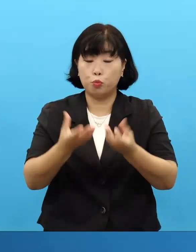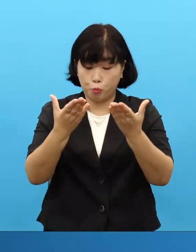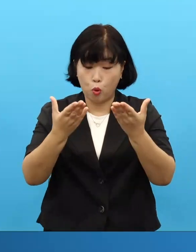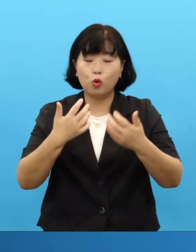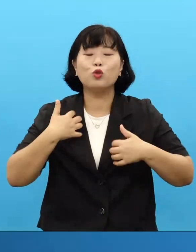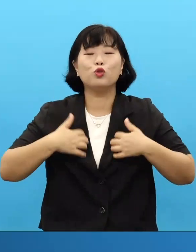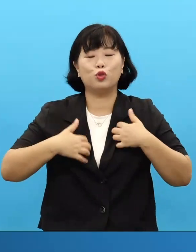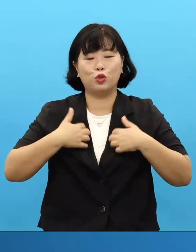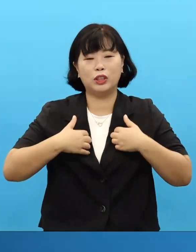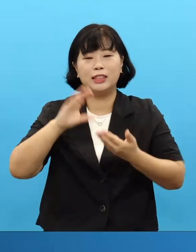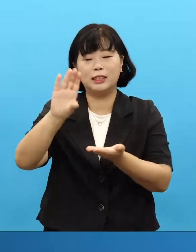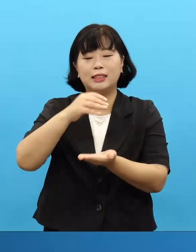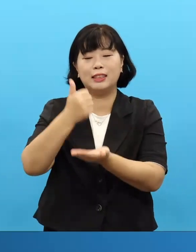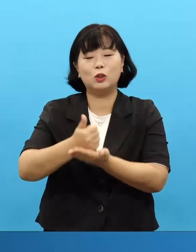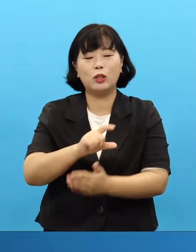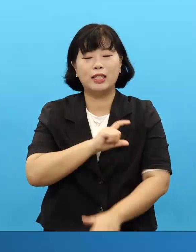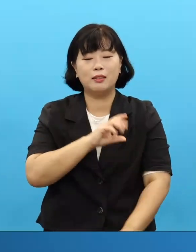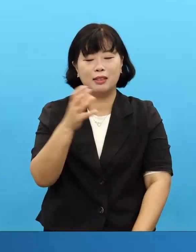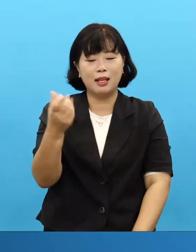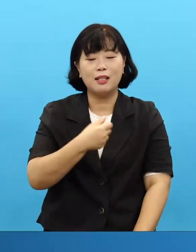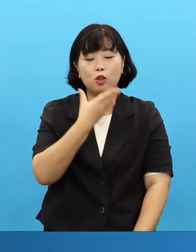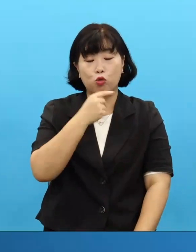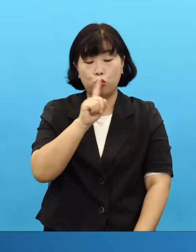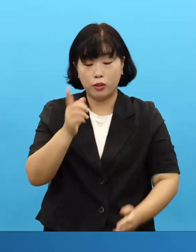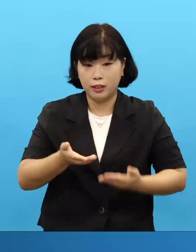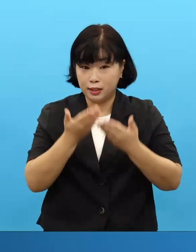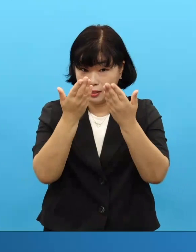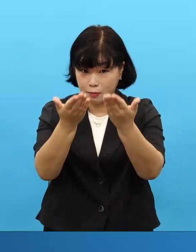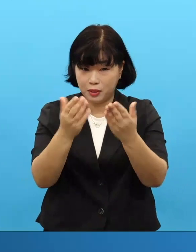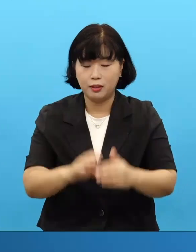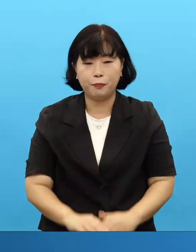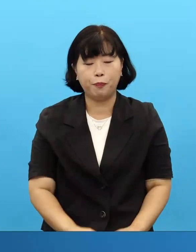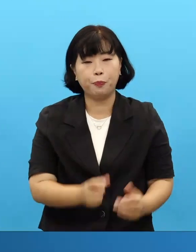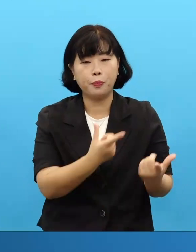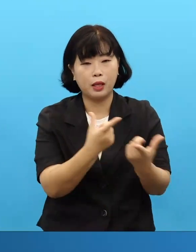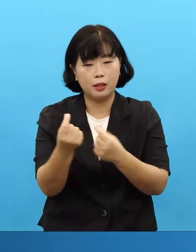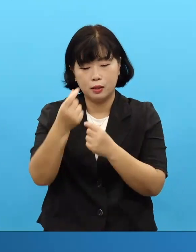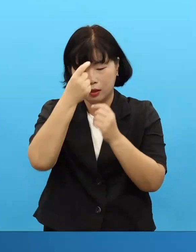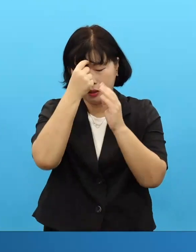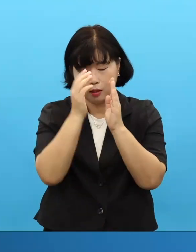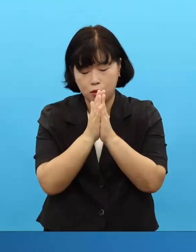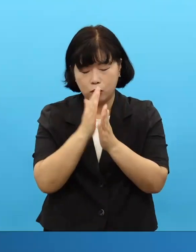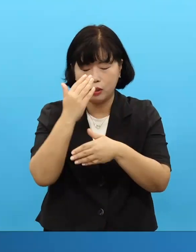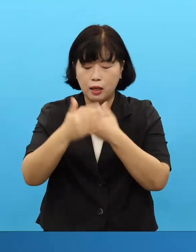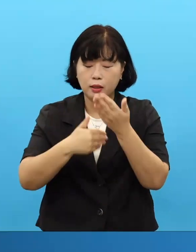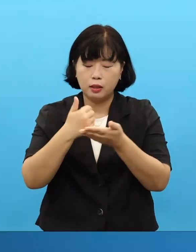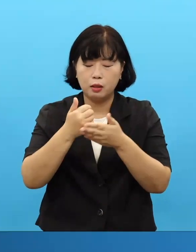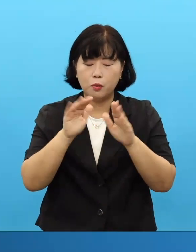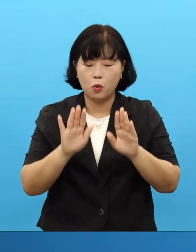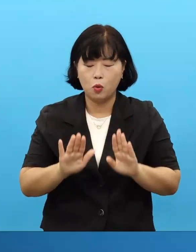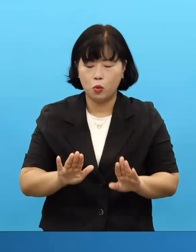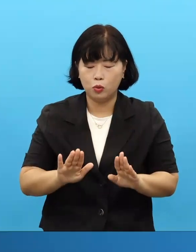이름으로 축복합니다. 기도하겠습니다. 하나님 오늘도